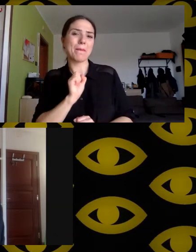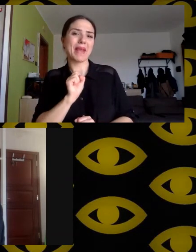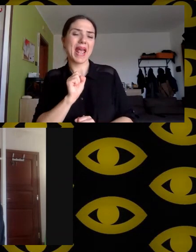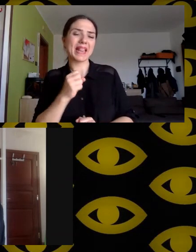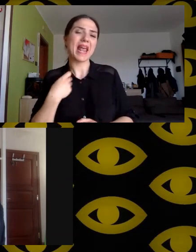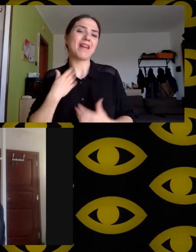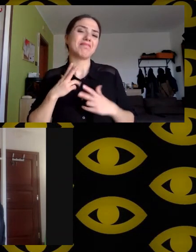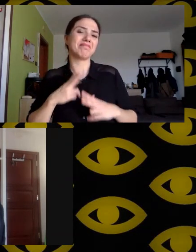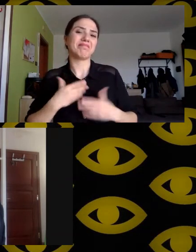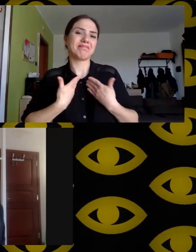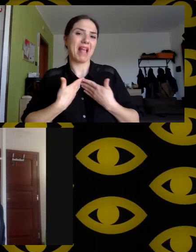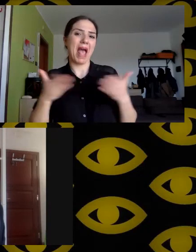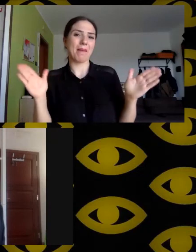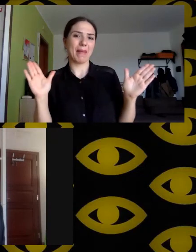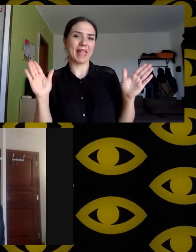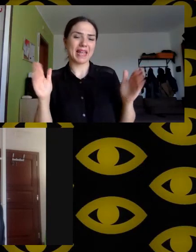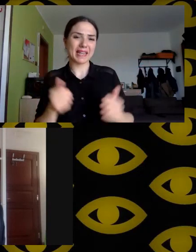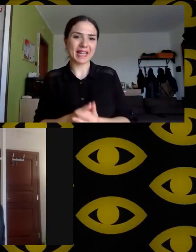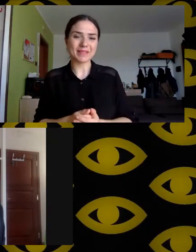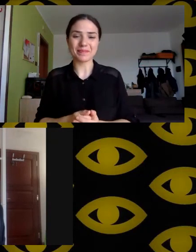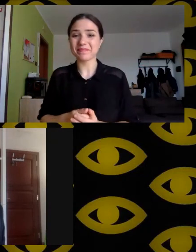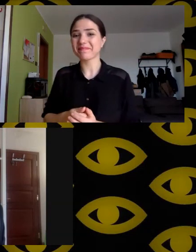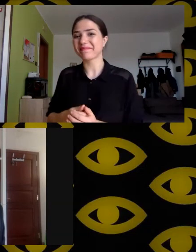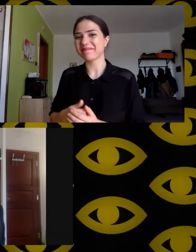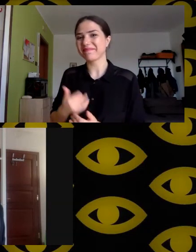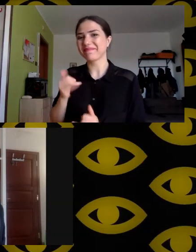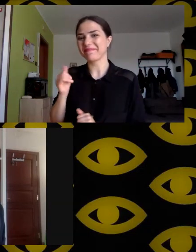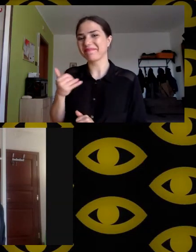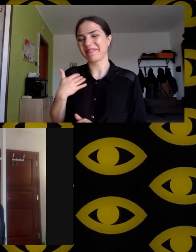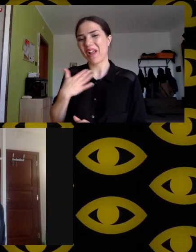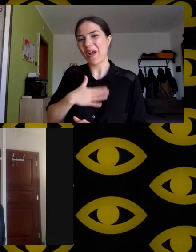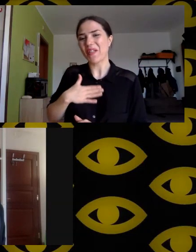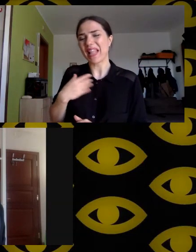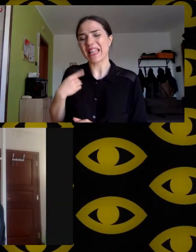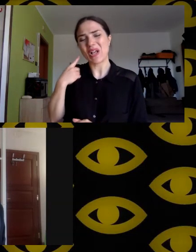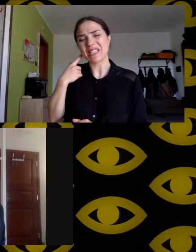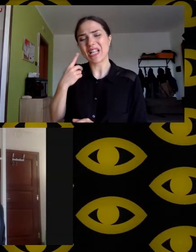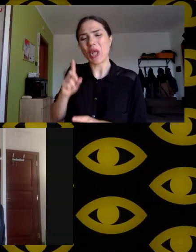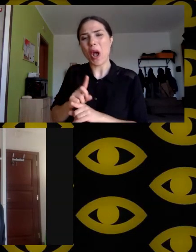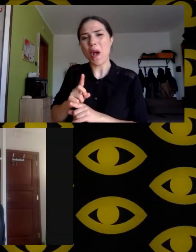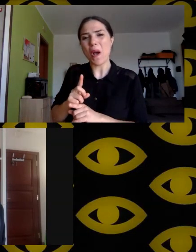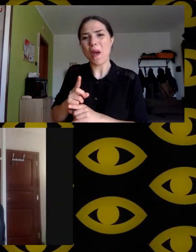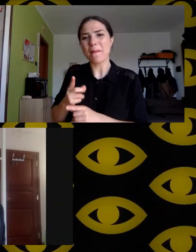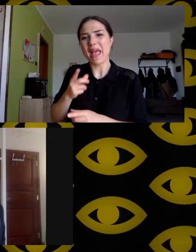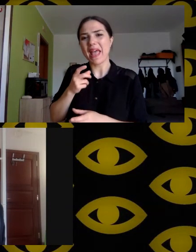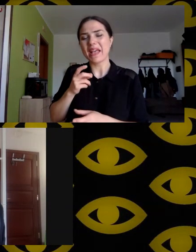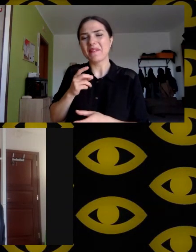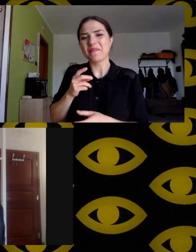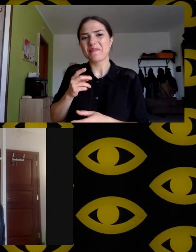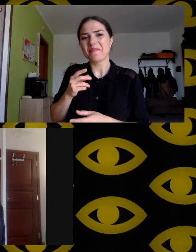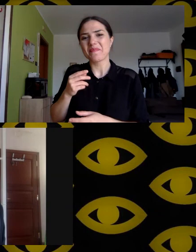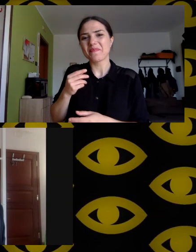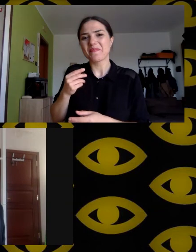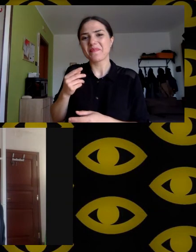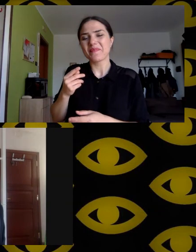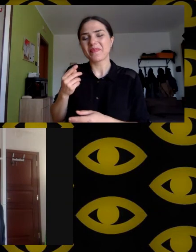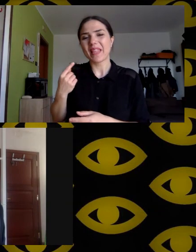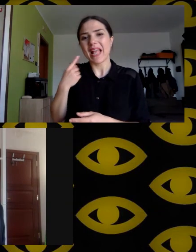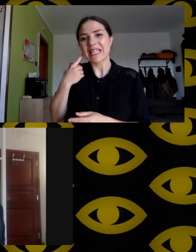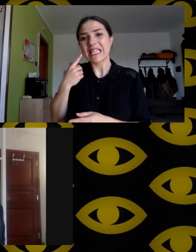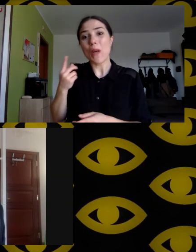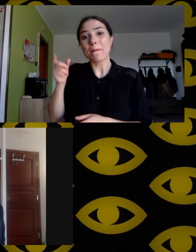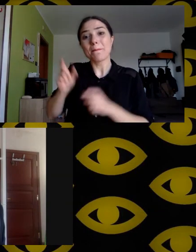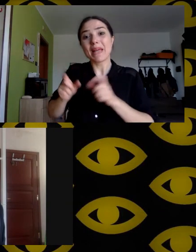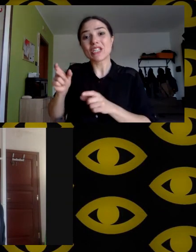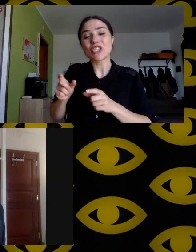piacere, mi sono proprio sentito di fare una chiacchierata tra persone che hanno voglia di, che ne so, continuare un cammino insieme che non è